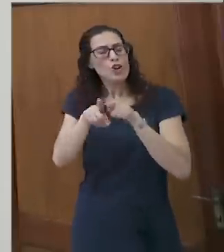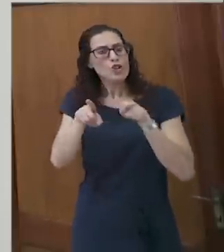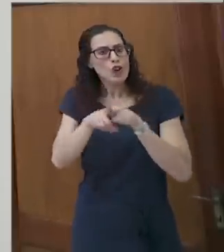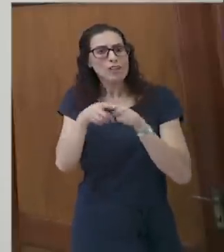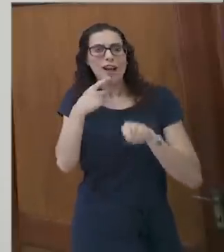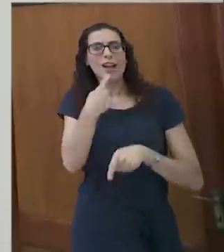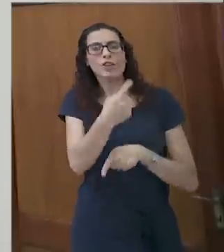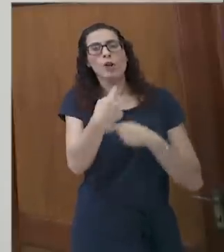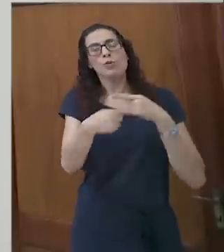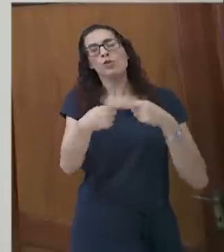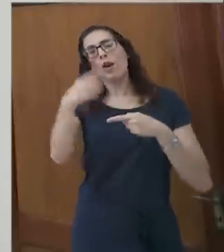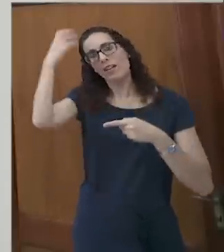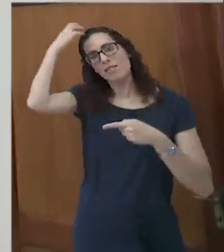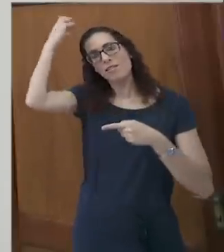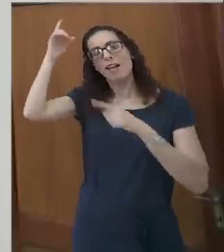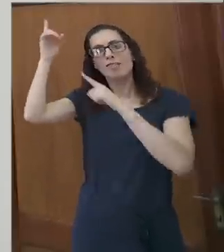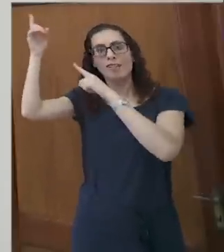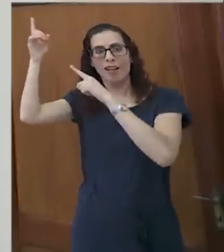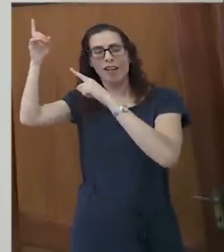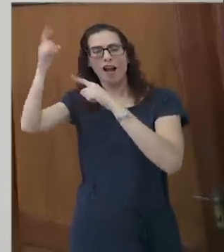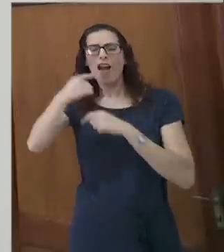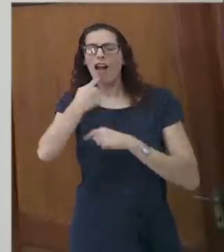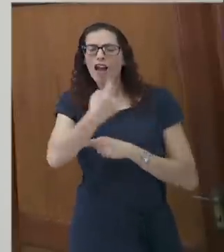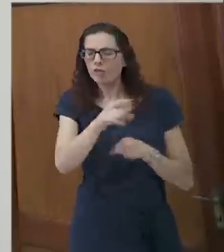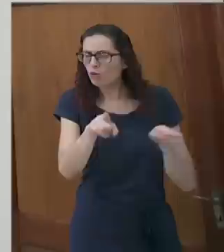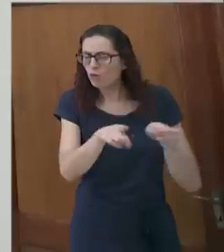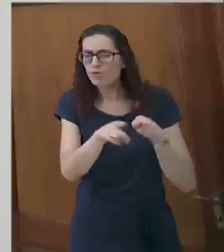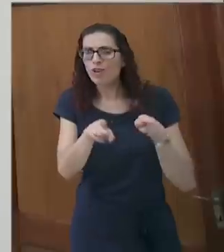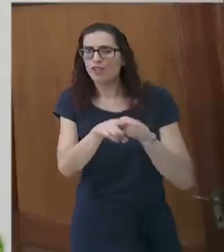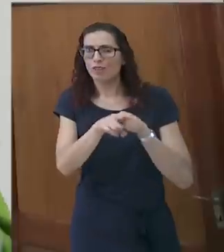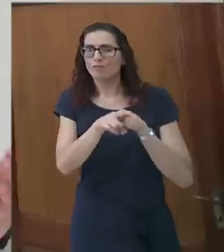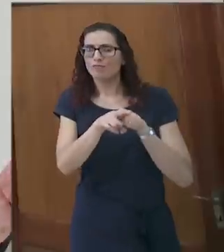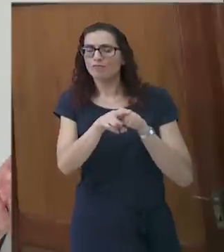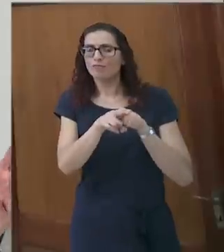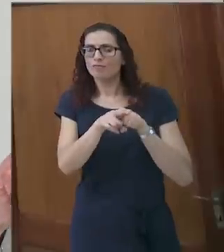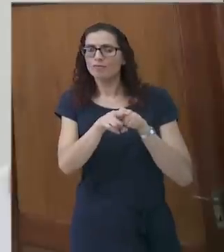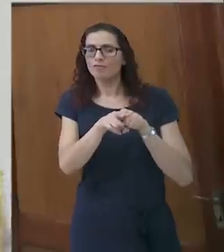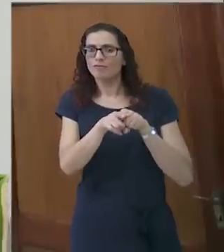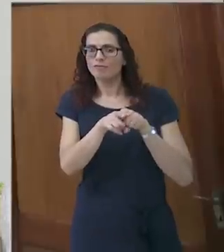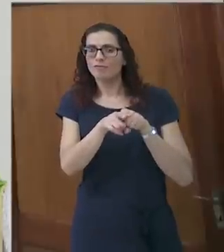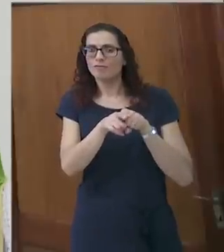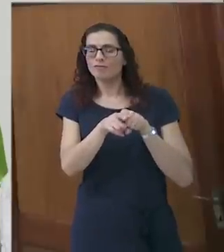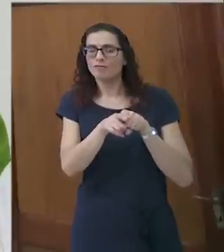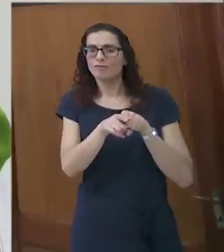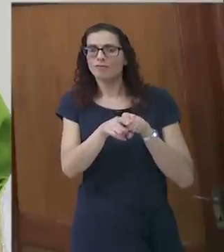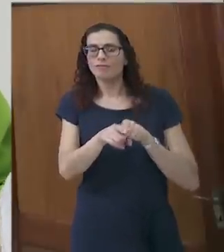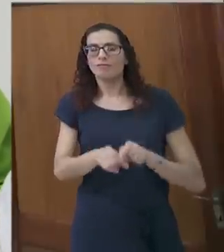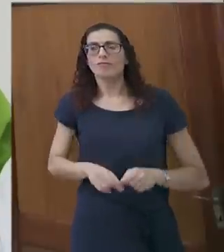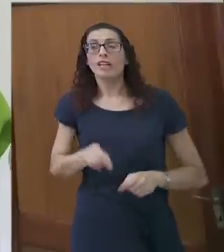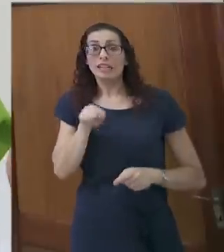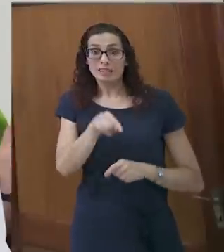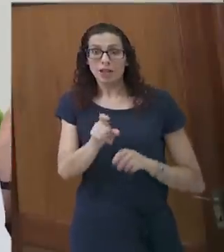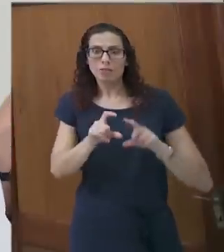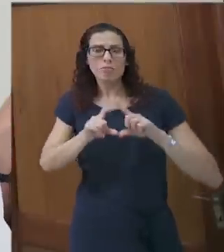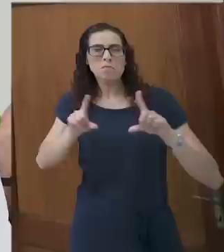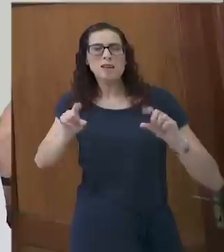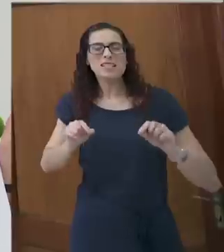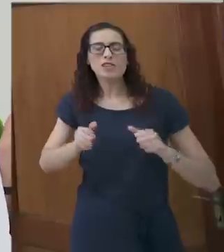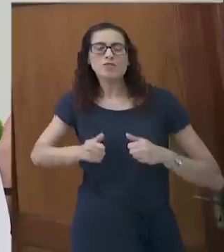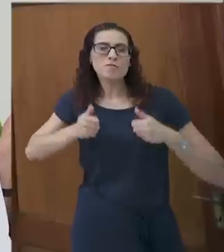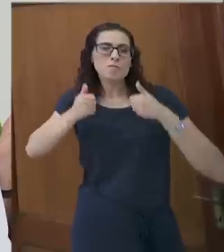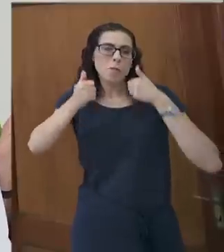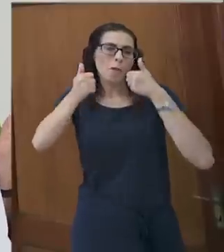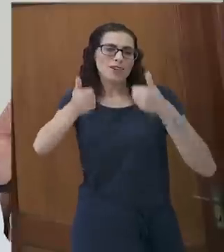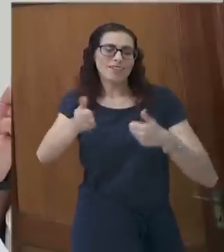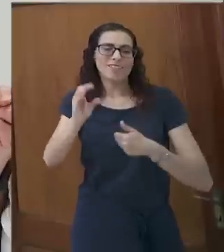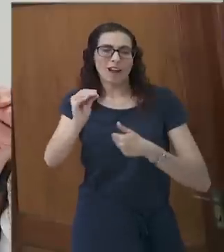tilqawix imma wqeda wkoll. Dan huwa messaġġ tant sabiħa lina bħala disċipli